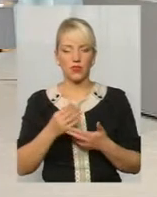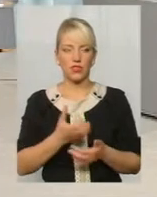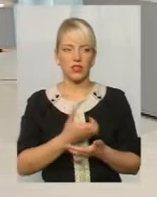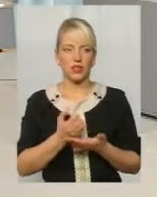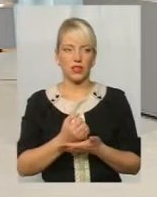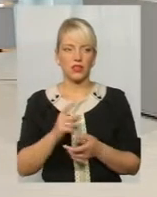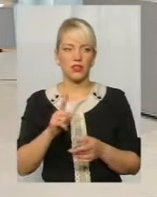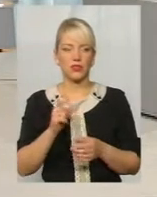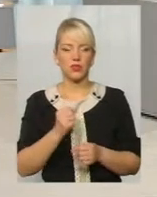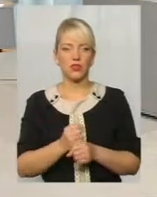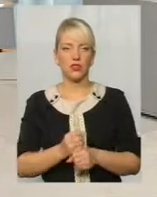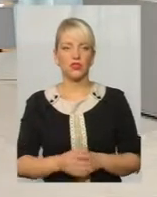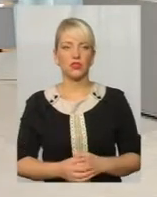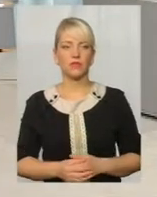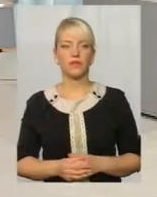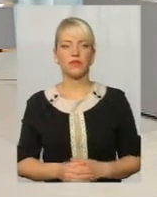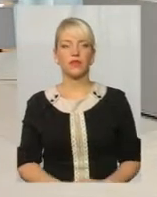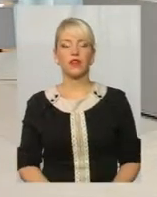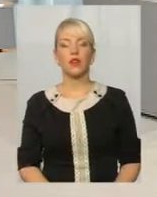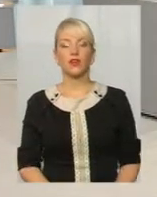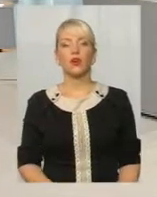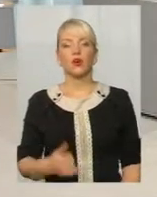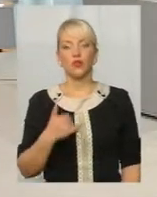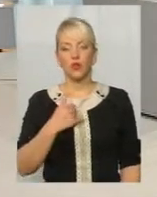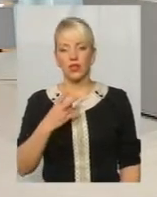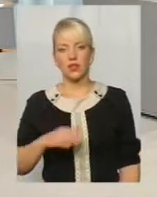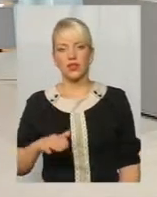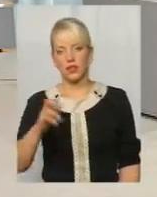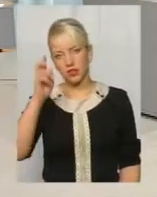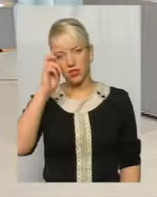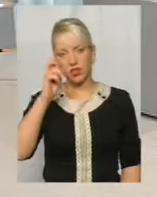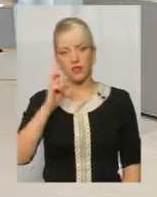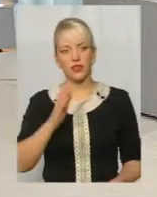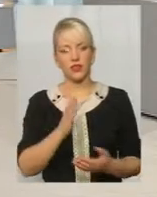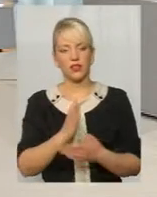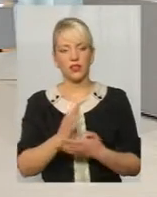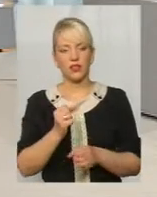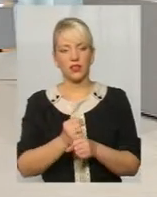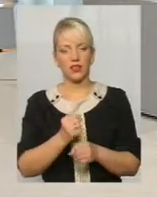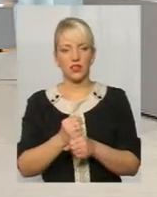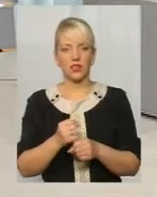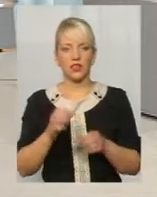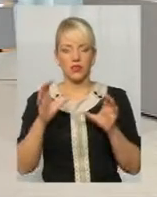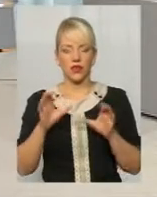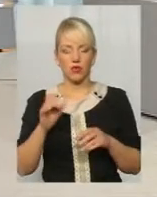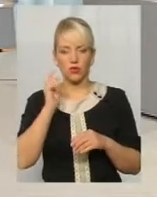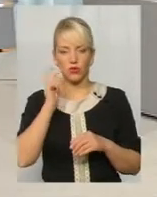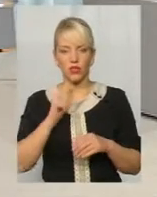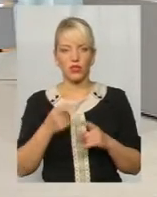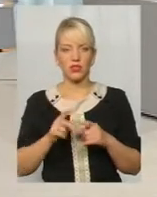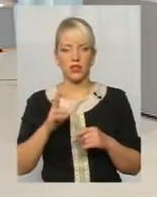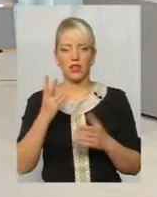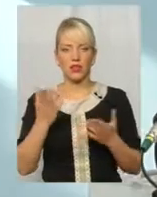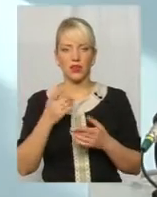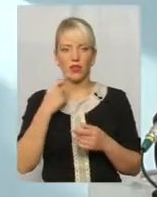що? Власне, в нас на теренах нашої держави діє такий закон України, який має назву «Про запобігання